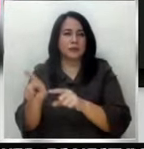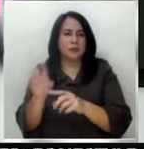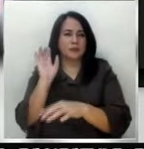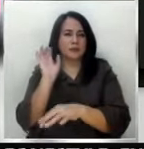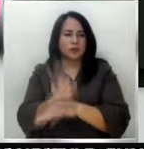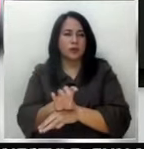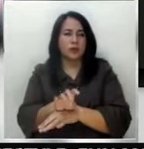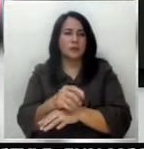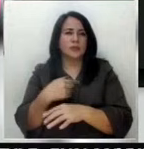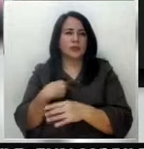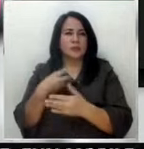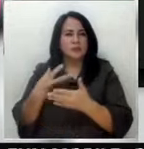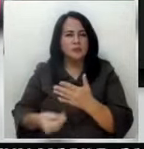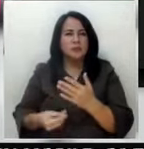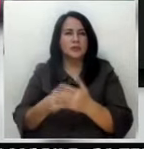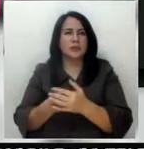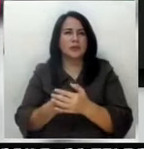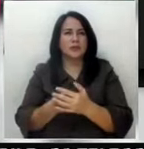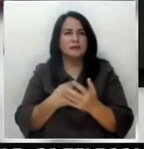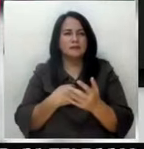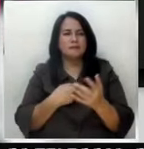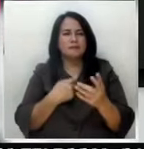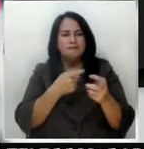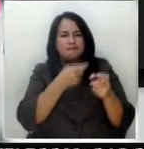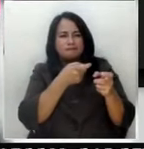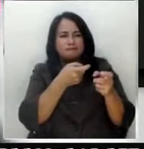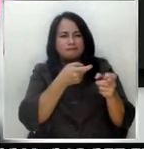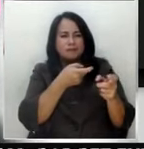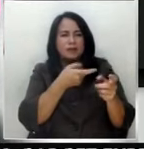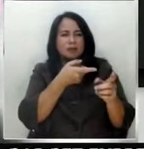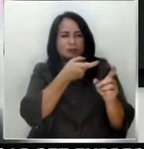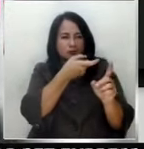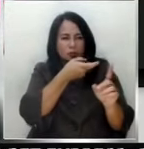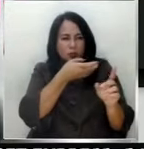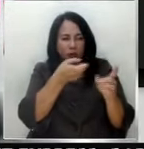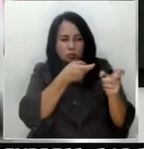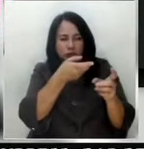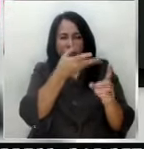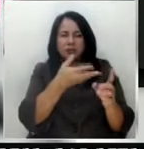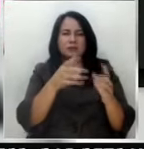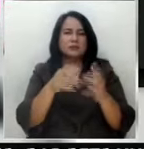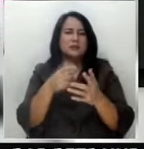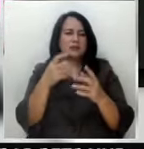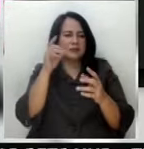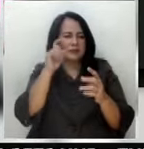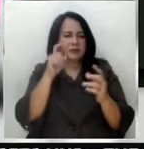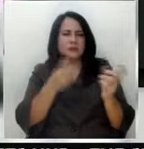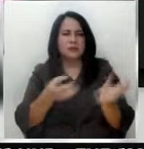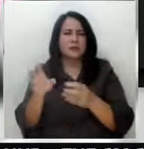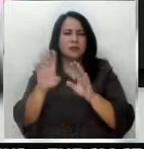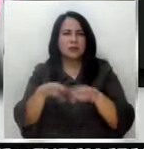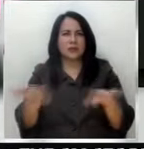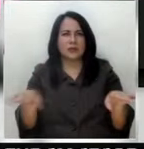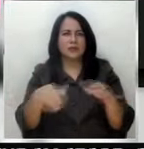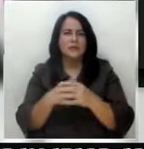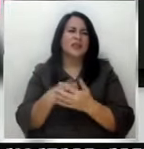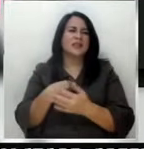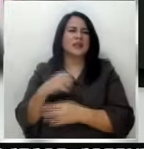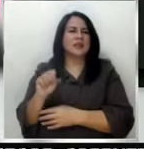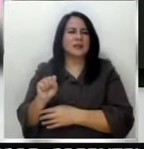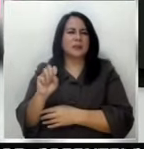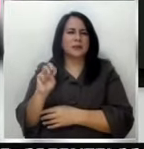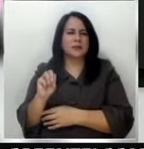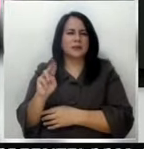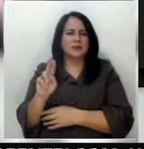and coercion. Tapos, sex trafficking of children at saka bulk cash smuggling, no? The government